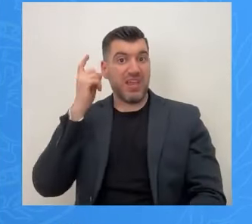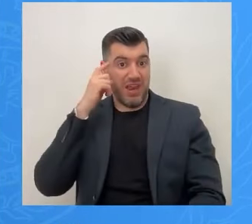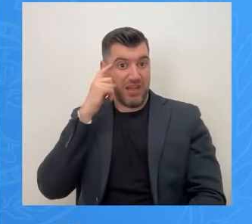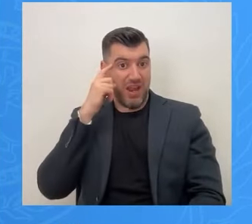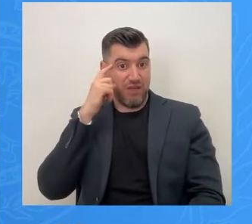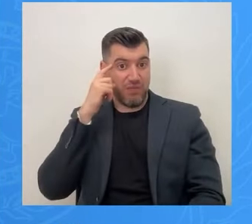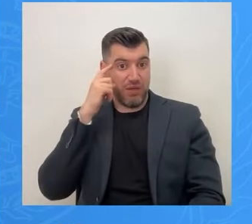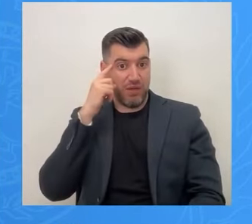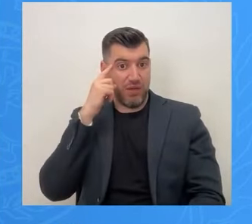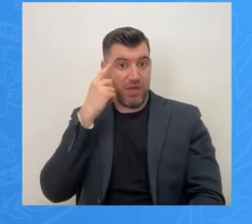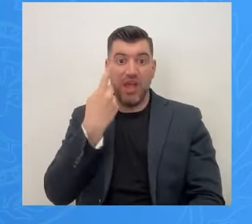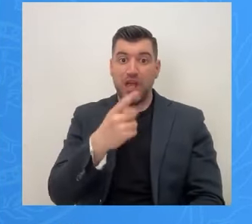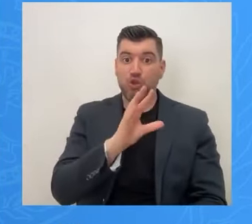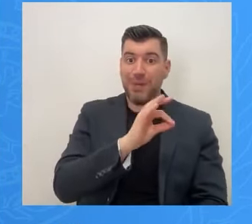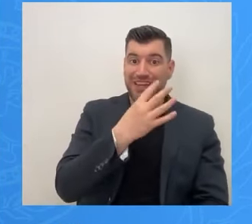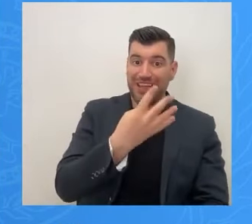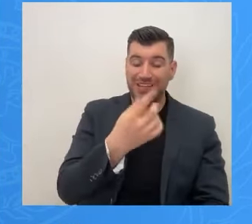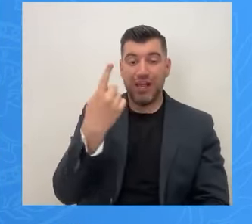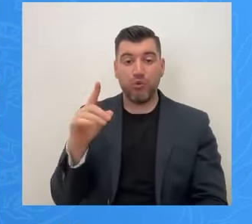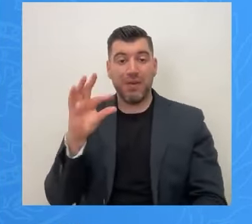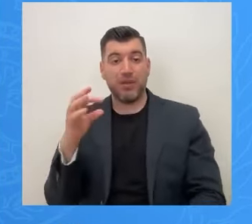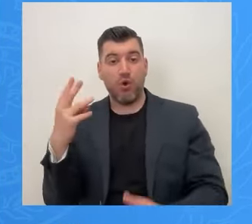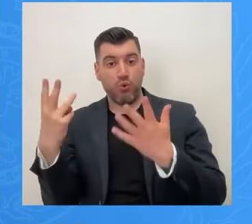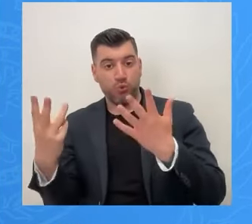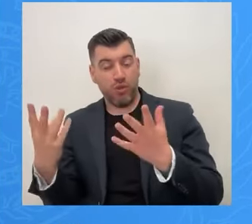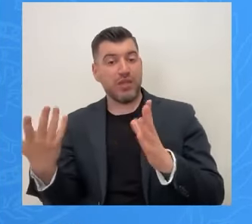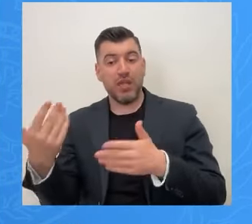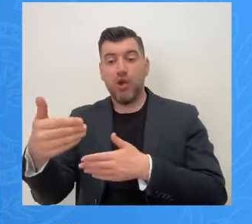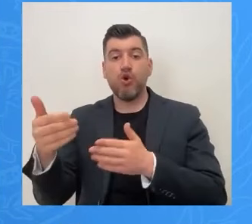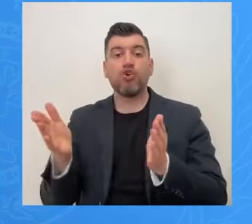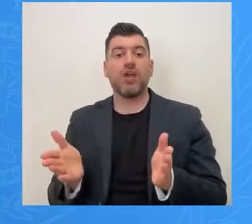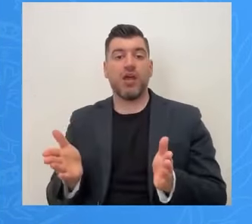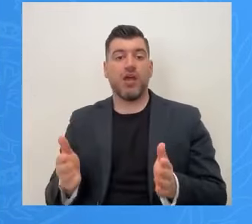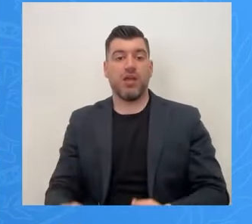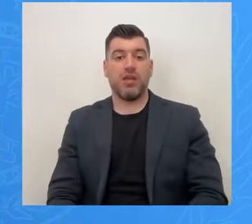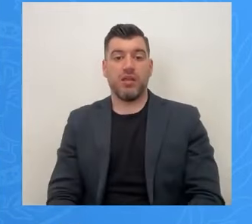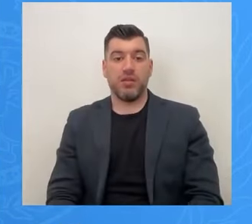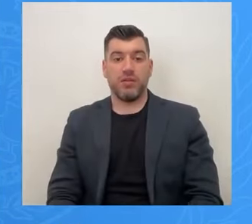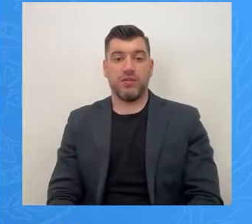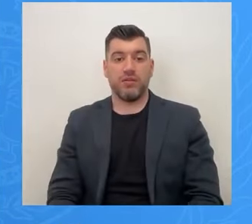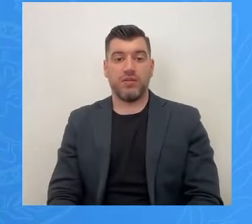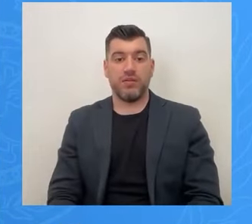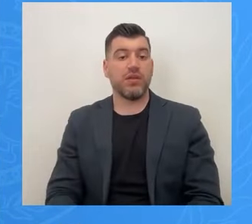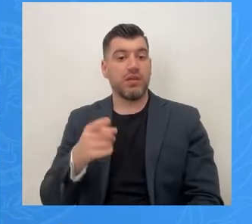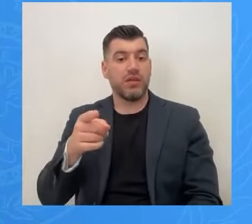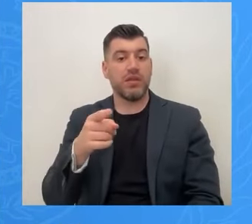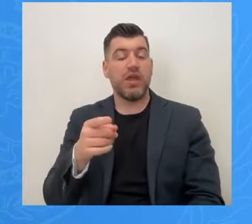Στο 154 και το 158 που είναι κοντέινερ. Επίσης λέμε στην εισήγηση που μας έχετε